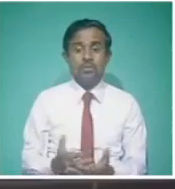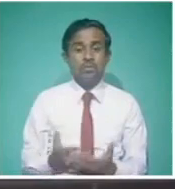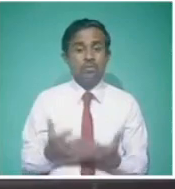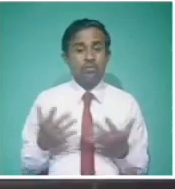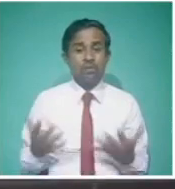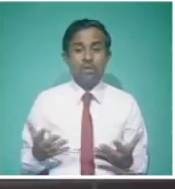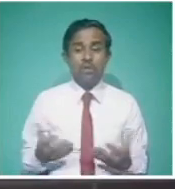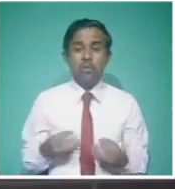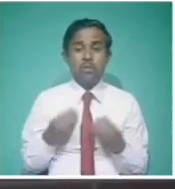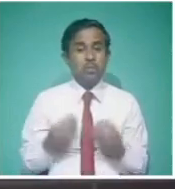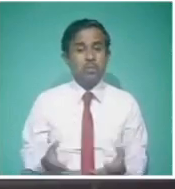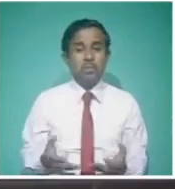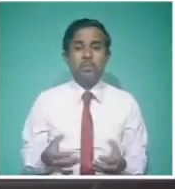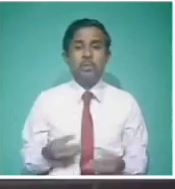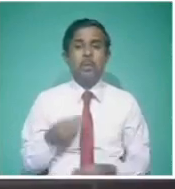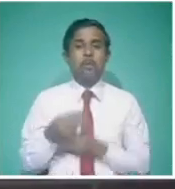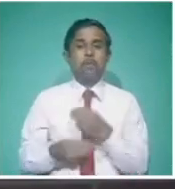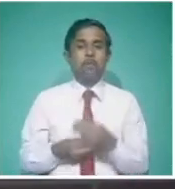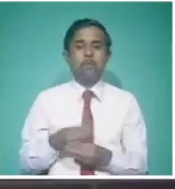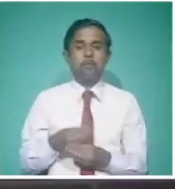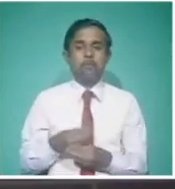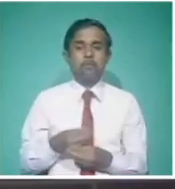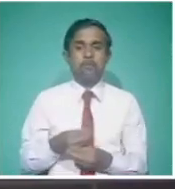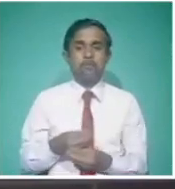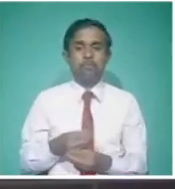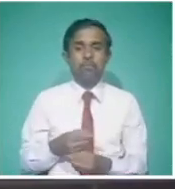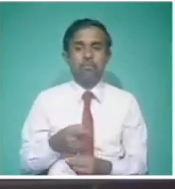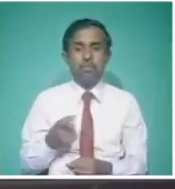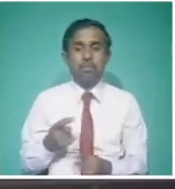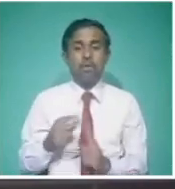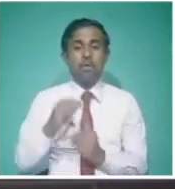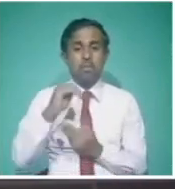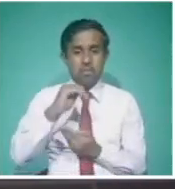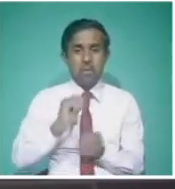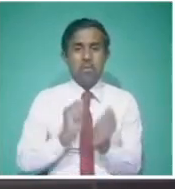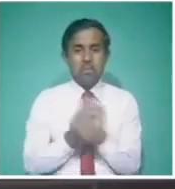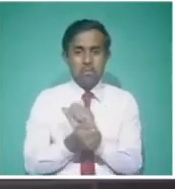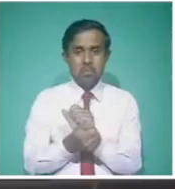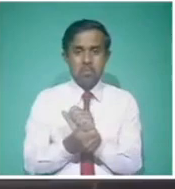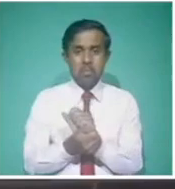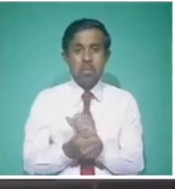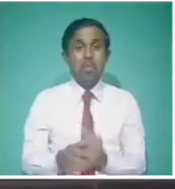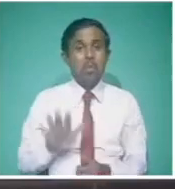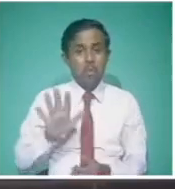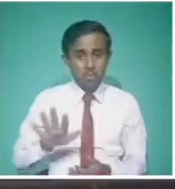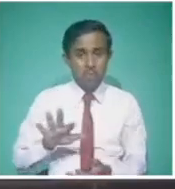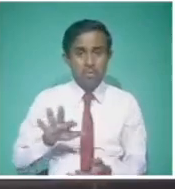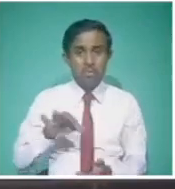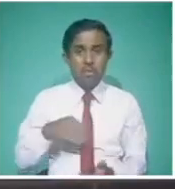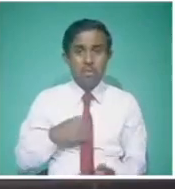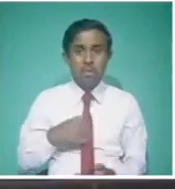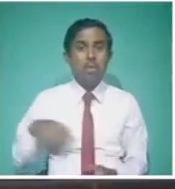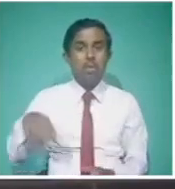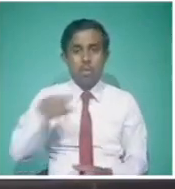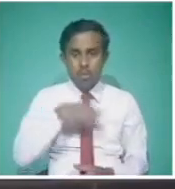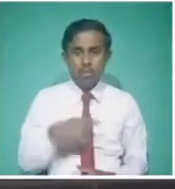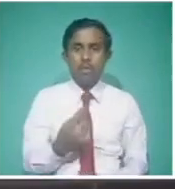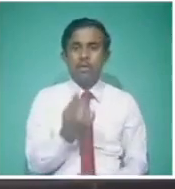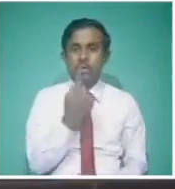වේගයෙන් පාඩු ලබන ආයතන. ඉතින් ඒ වෙනුවෙන් ප්‍රතිව්‍යුහගත කිරීමක් සිදු විය යුතු කියන එක අපි හැමෝම